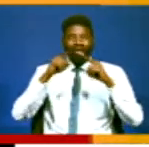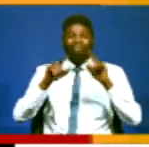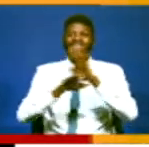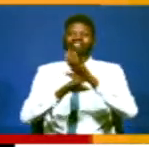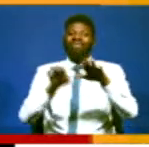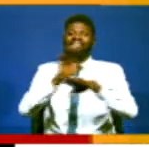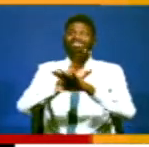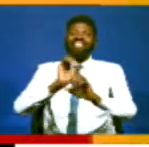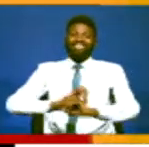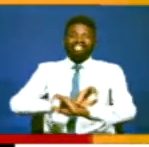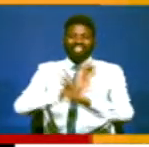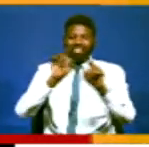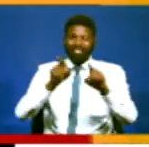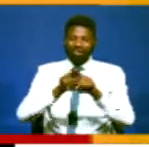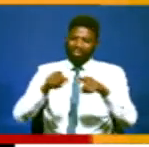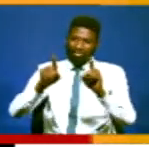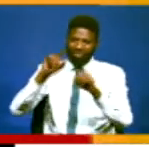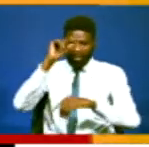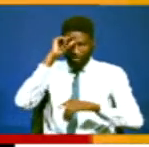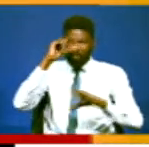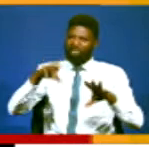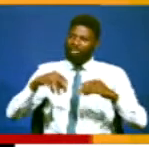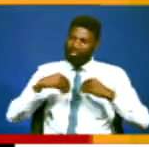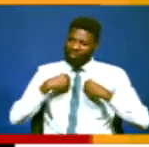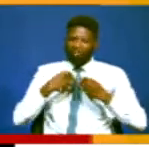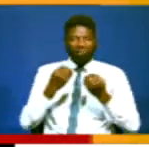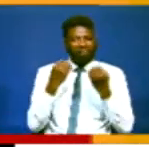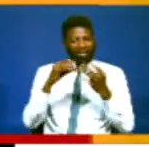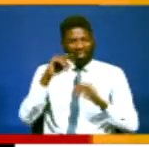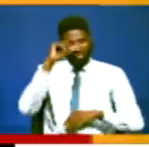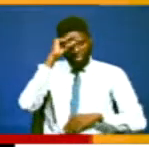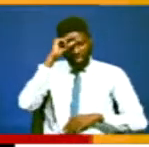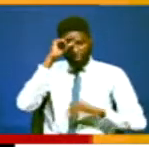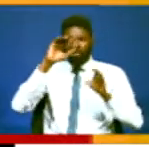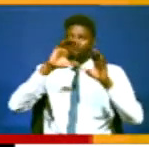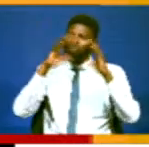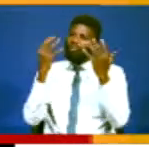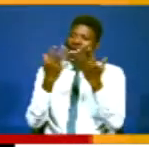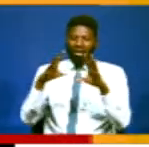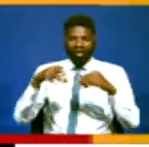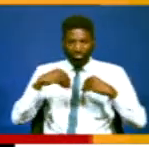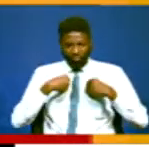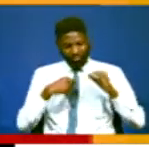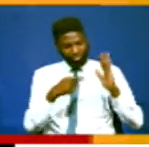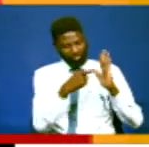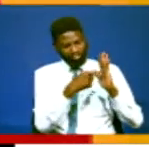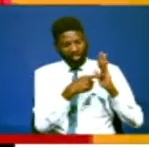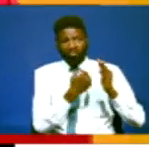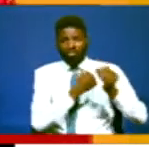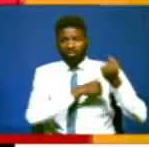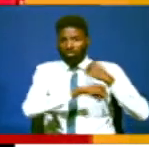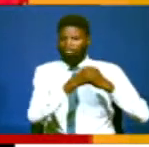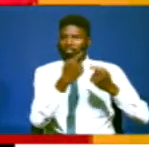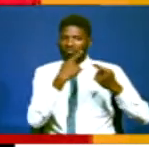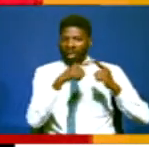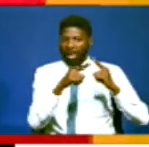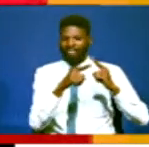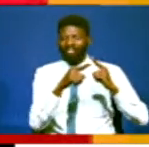pia ikubali. Serikali nyingi ulimwenguni huwa zinakubali kwamba tumefanya hili, hapa tumekwama. Hadi pale